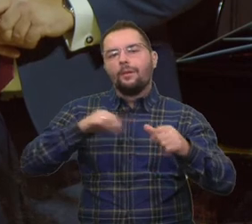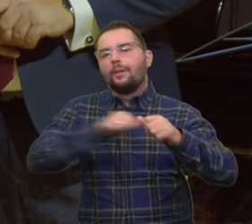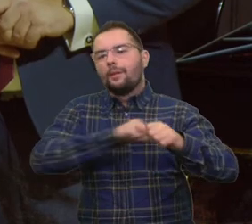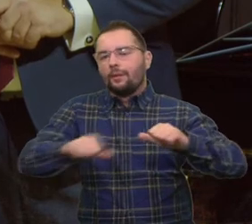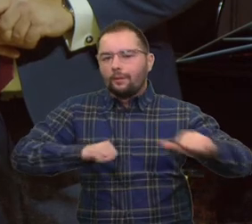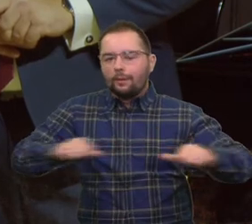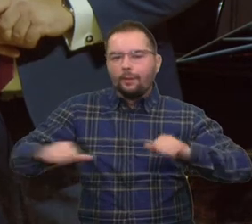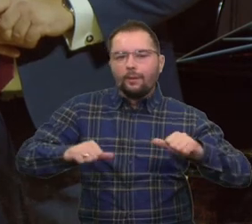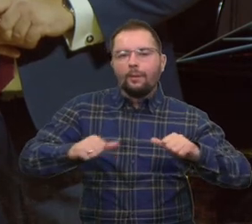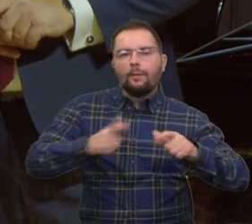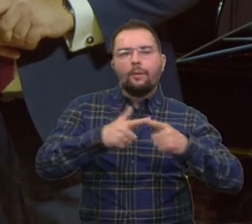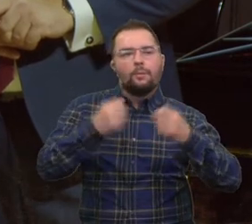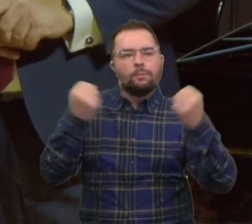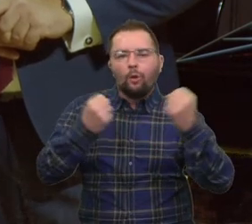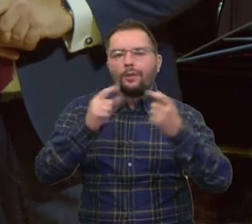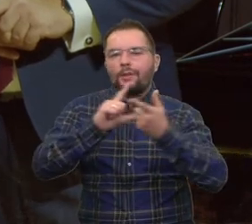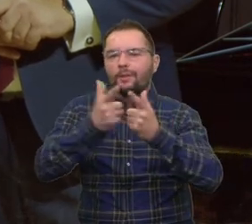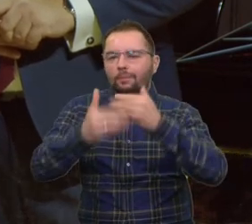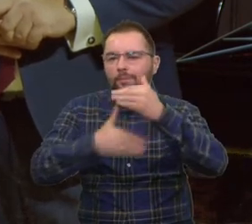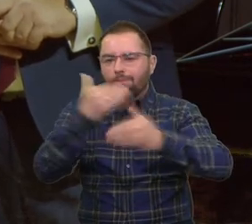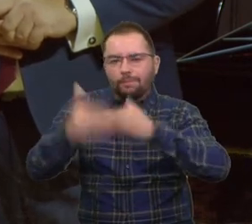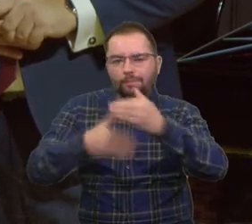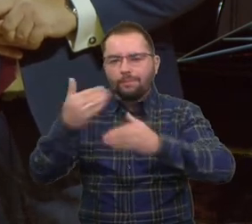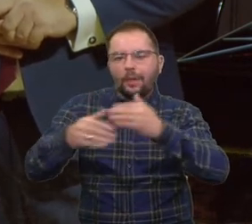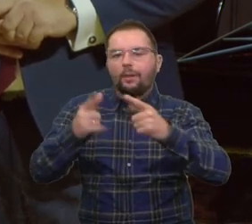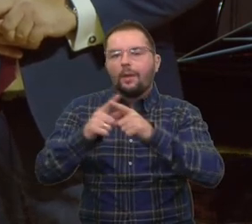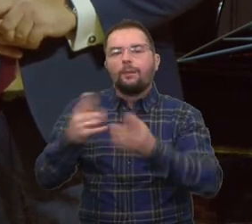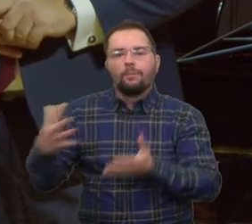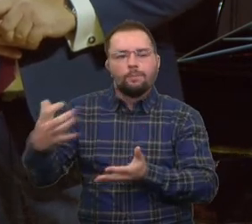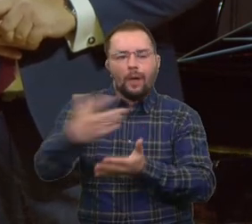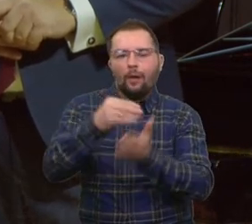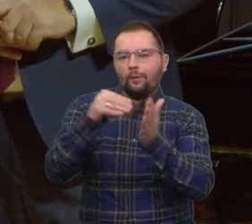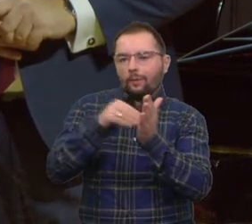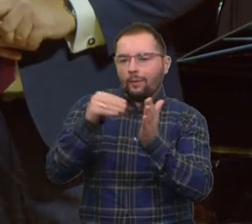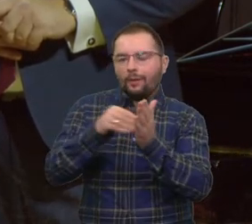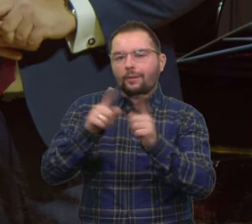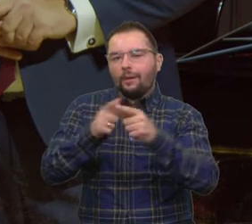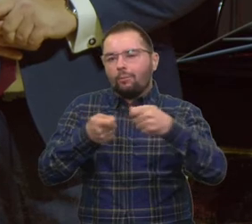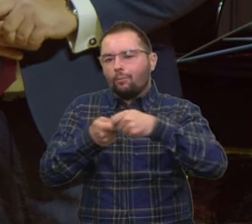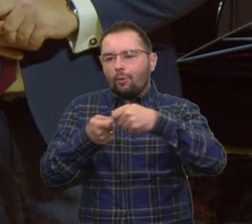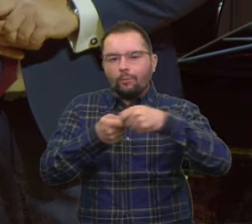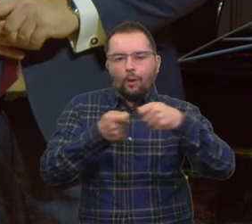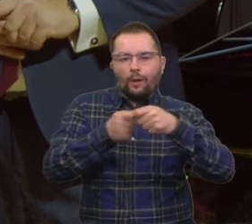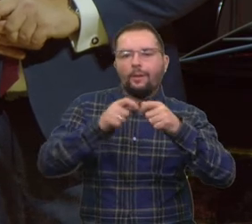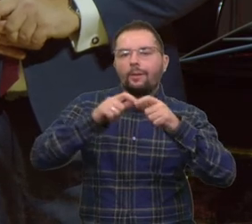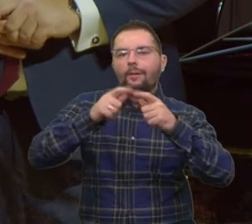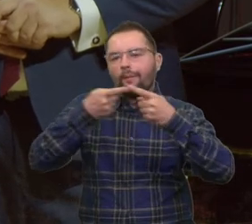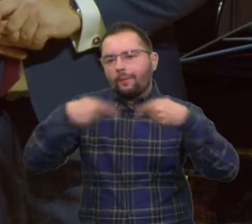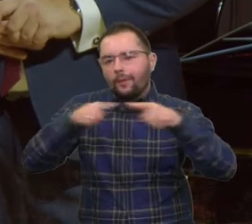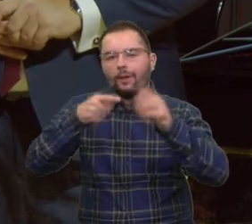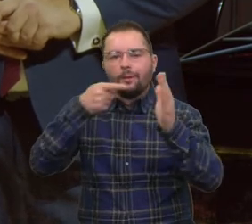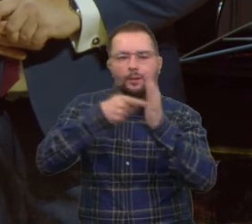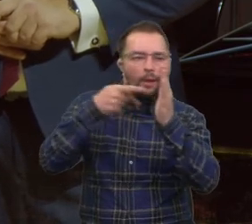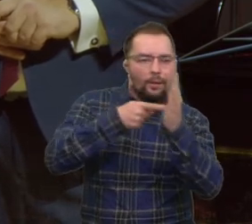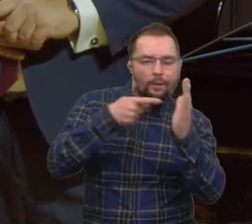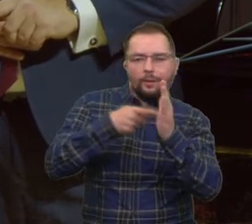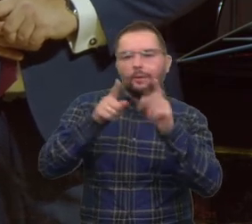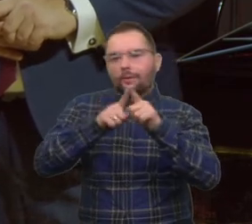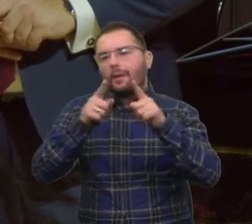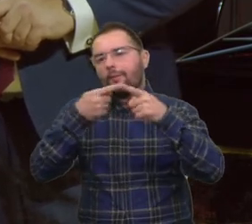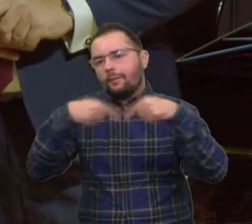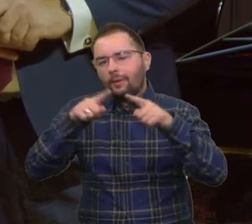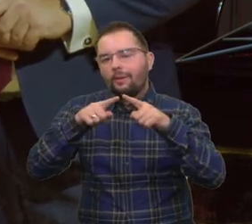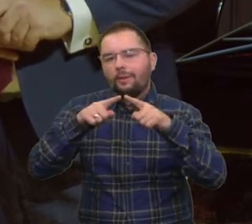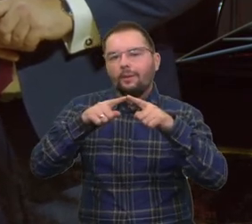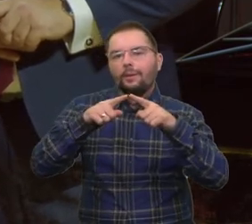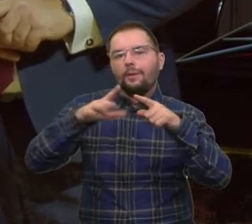to niesamowicie intensywny okres. Wspólnie nabieraliśmy doświadczenia, wspólnie realizowaliśmy wiele inwestycji. Wspólnie